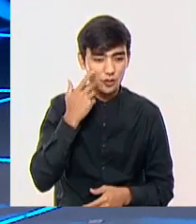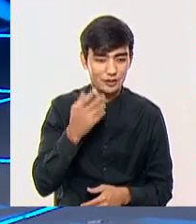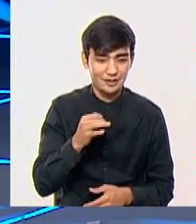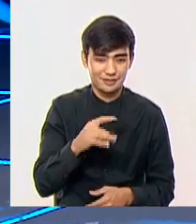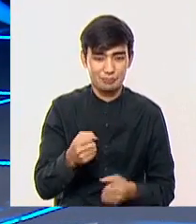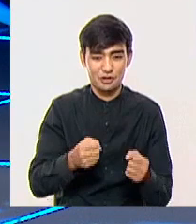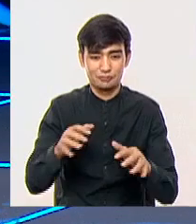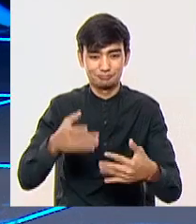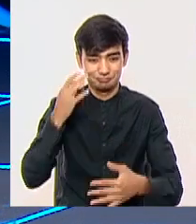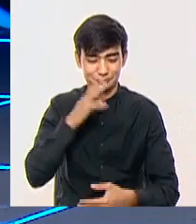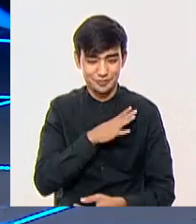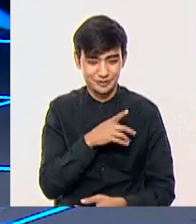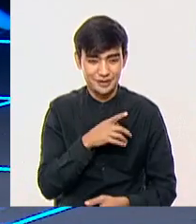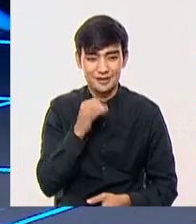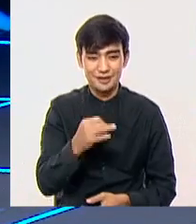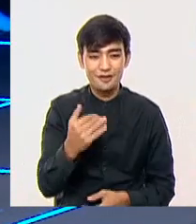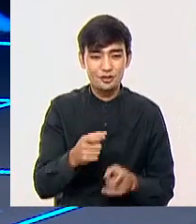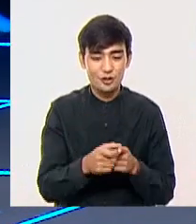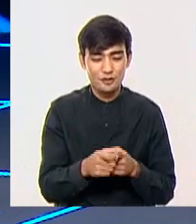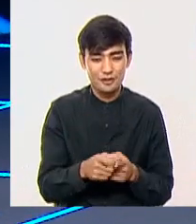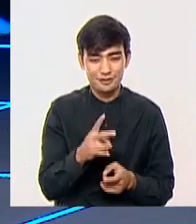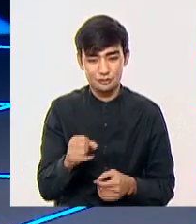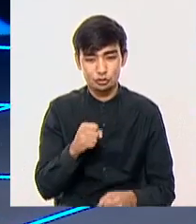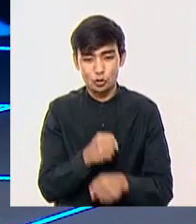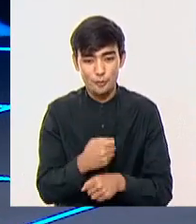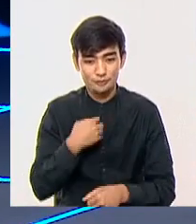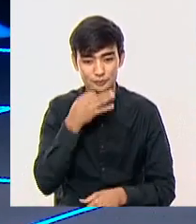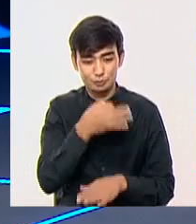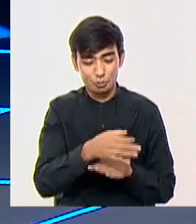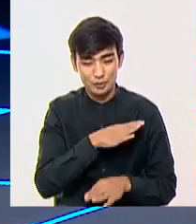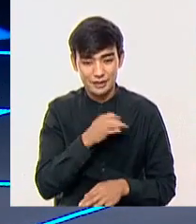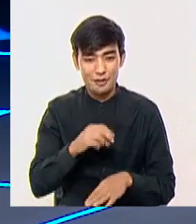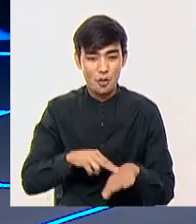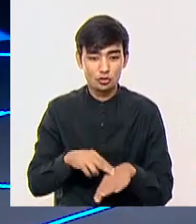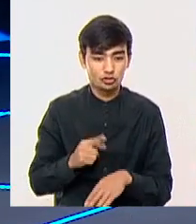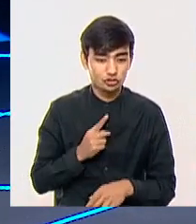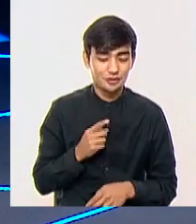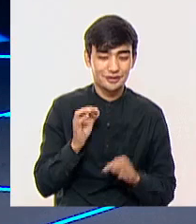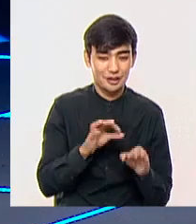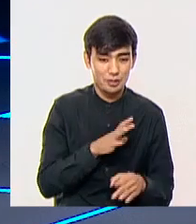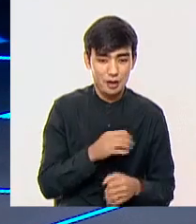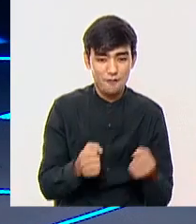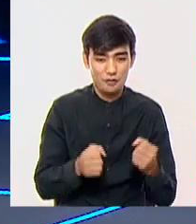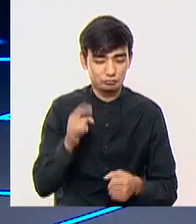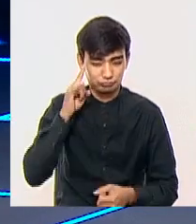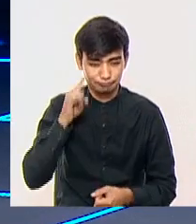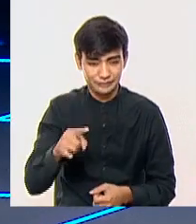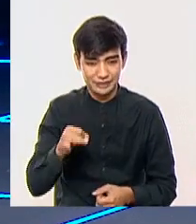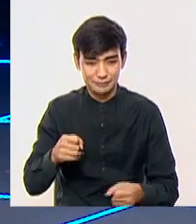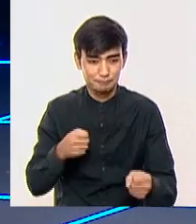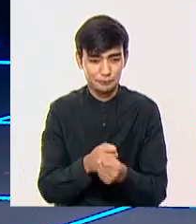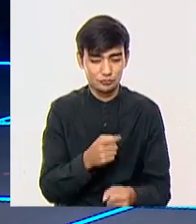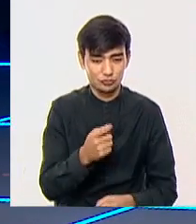изъять транспортное средство. По ее словам, на просьбу остановиться и подождать сотрудников полиции водитель не отреагировал и наехал на